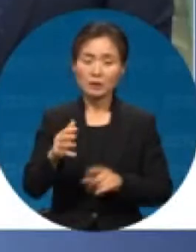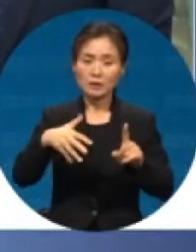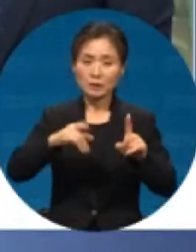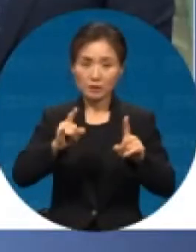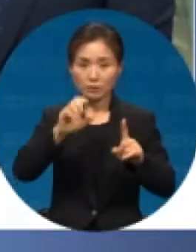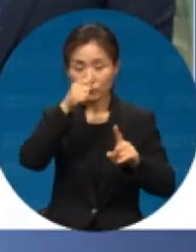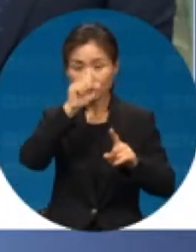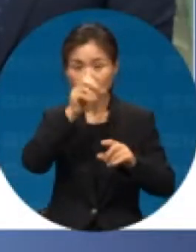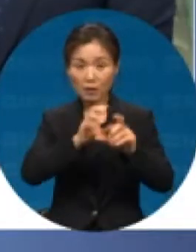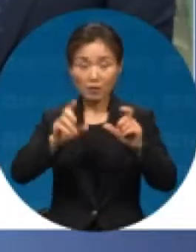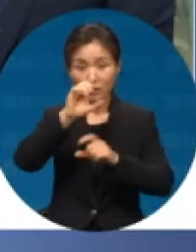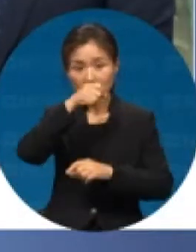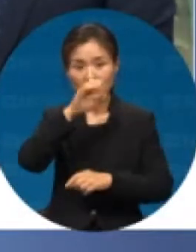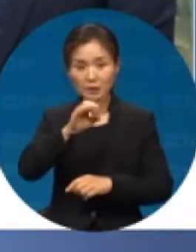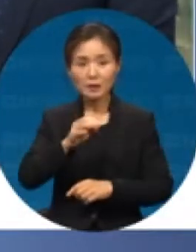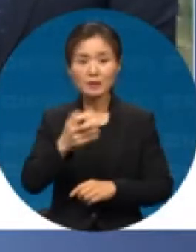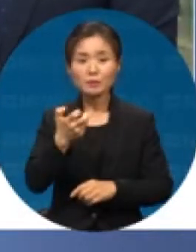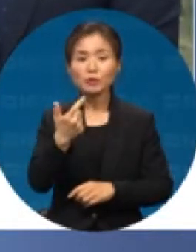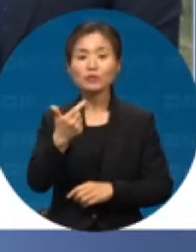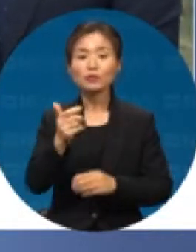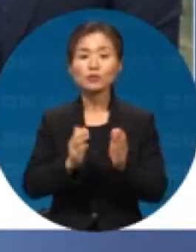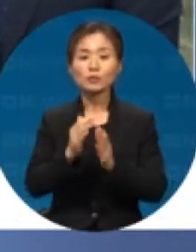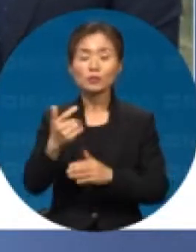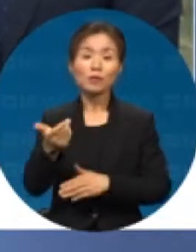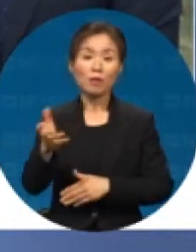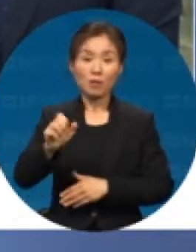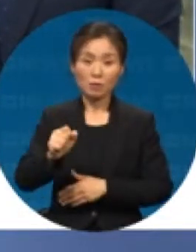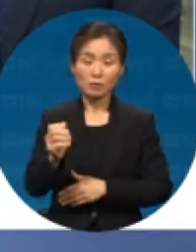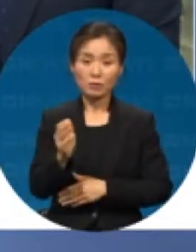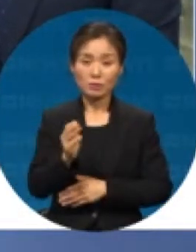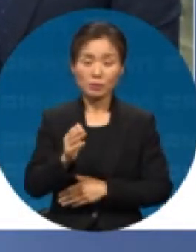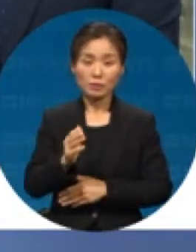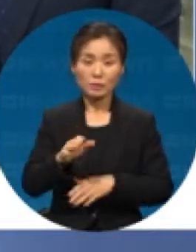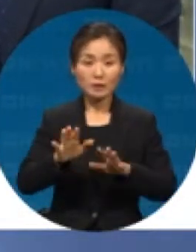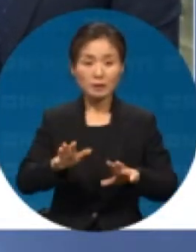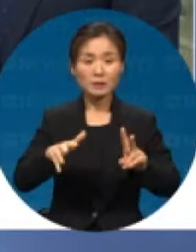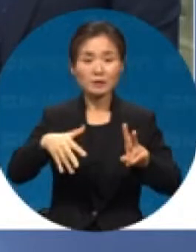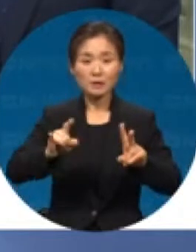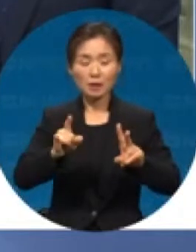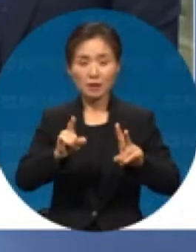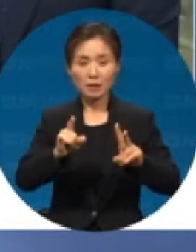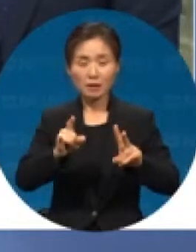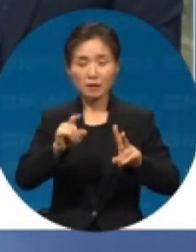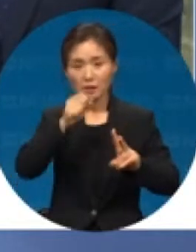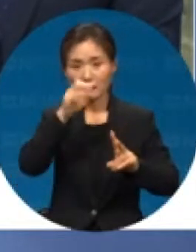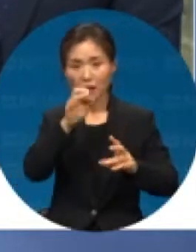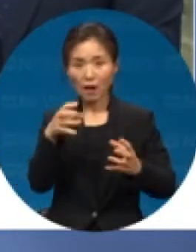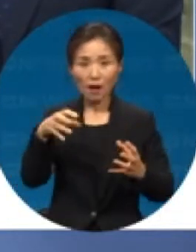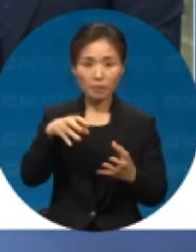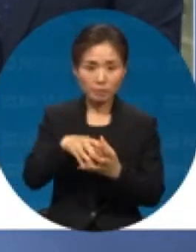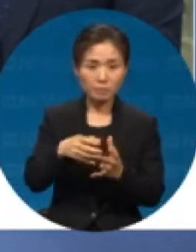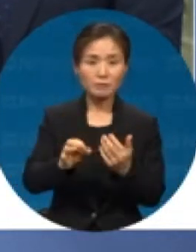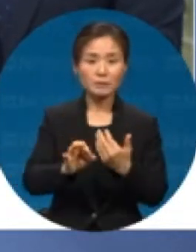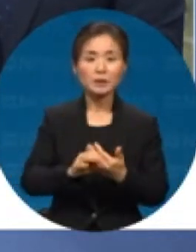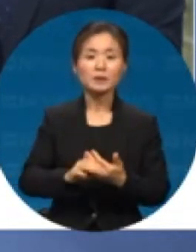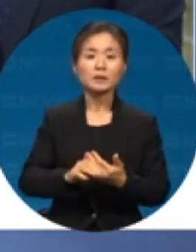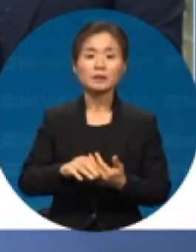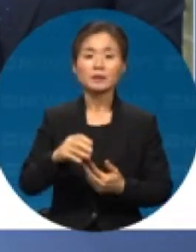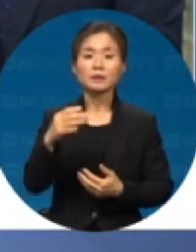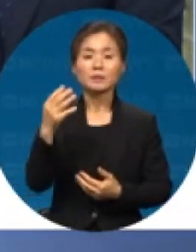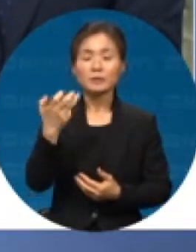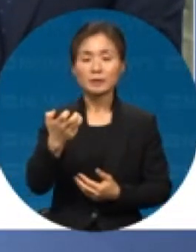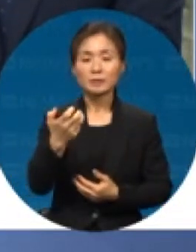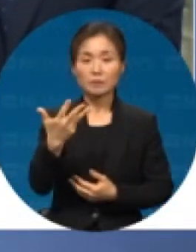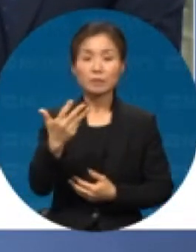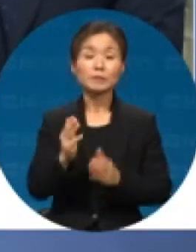예산이 67 16조 6000억원 규모 였는데요 여기에 이번 2차 추경 예산까지 반영하면 추 경계선은 총 83조